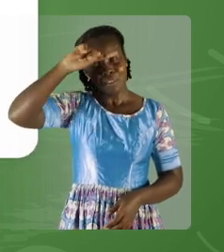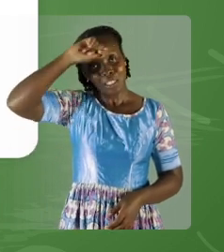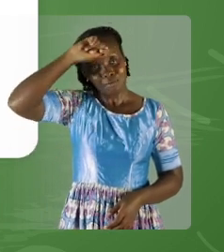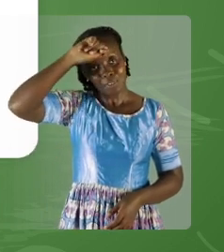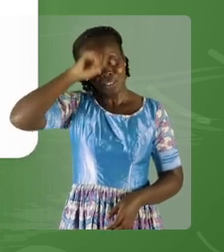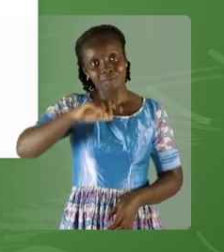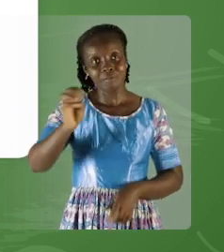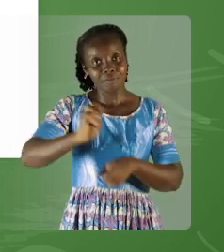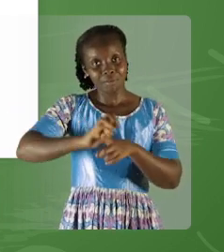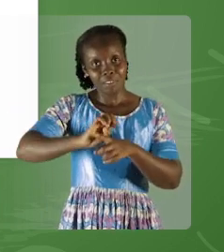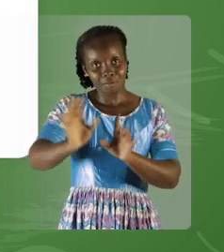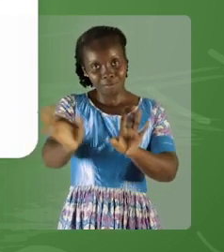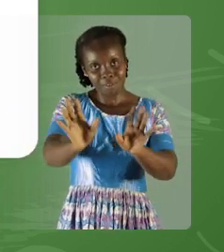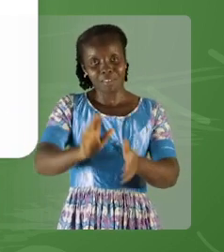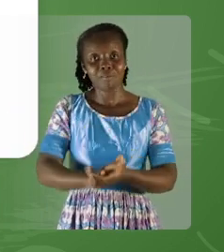Traitez cet exercice.